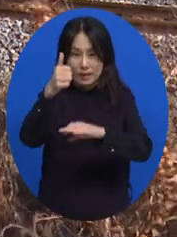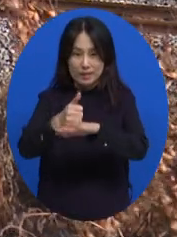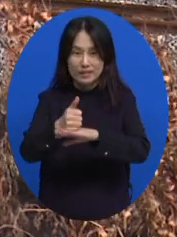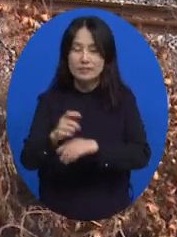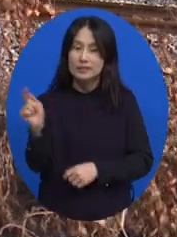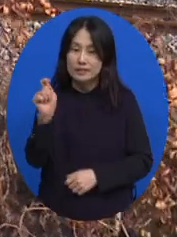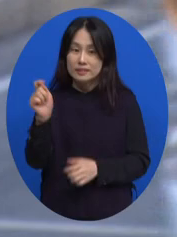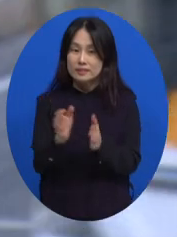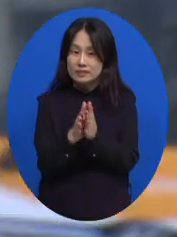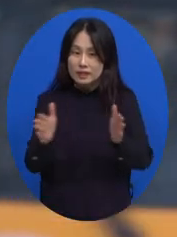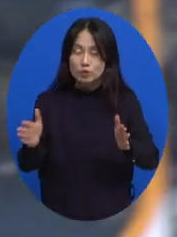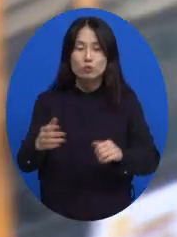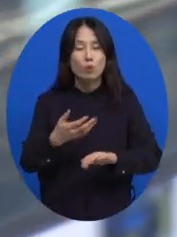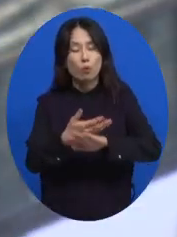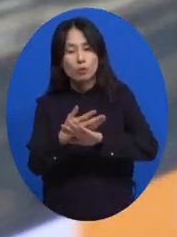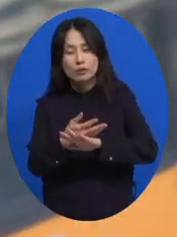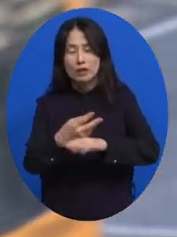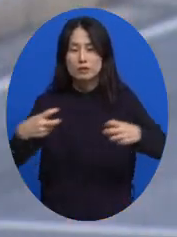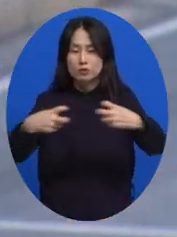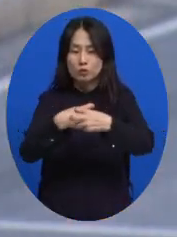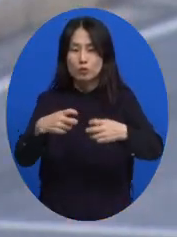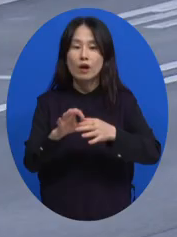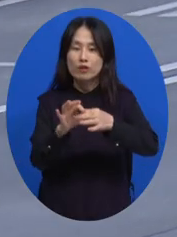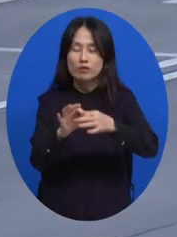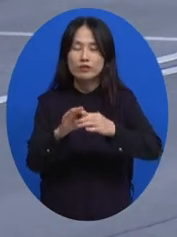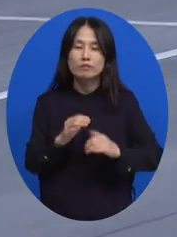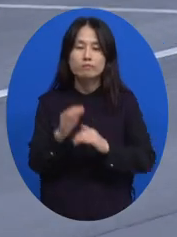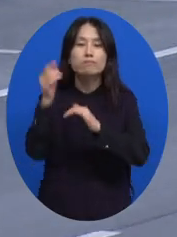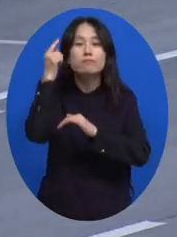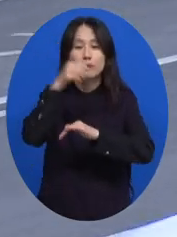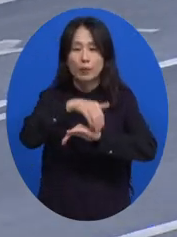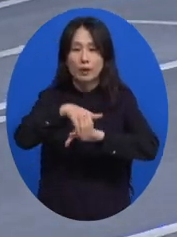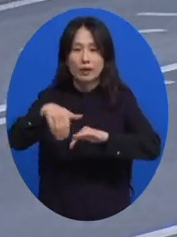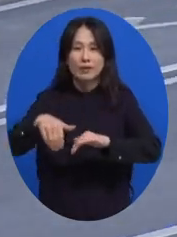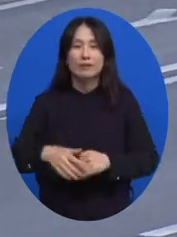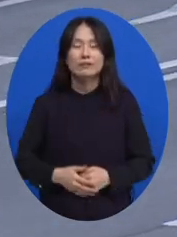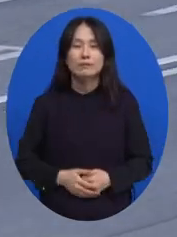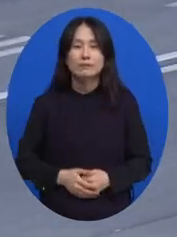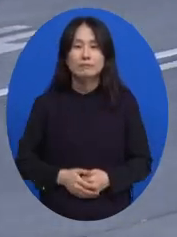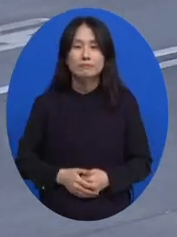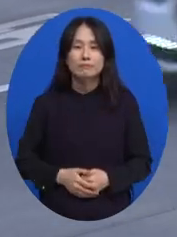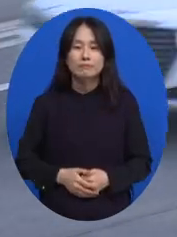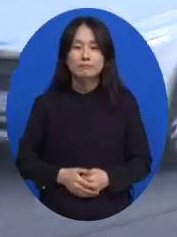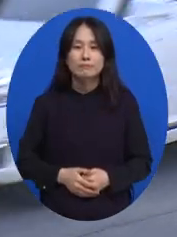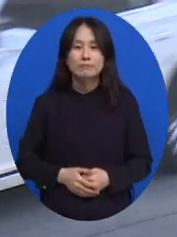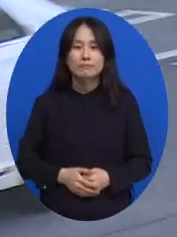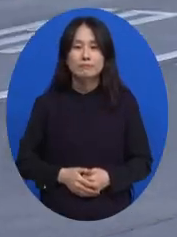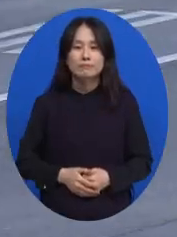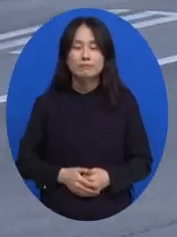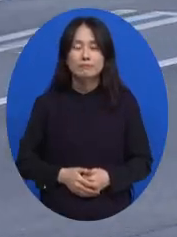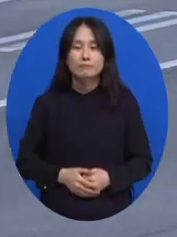다른 대중교통과도 연계를 추진할 예정입니다. 경기 GTV 서문영입니다.